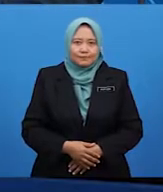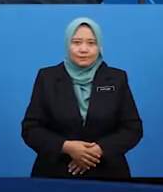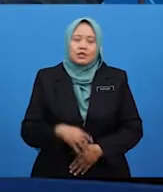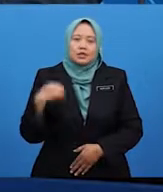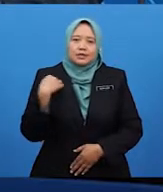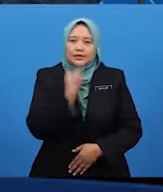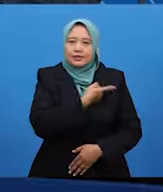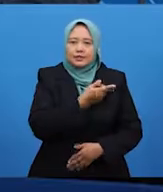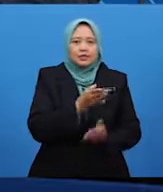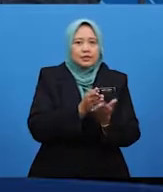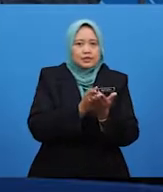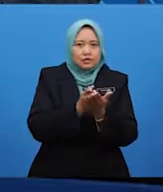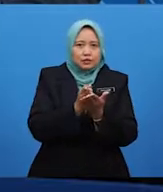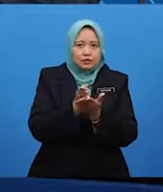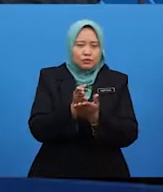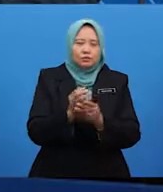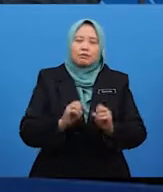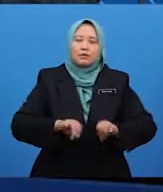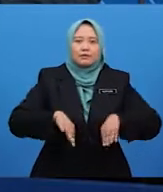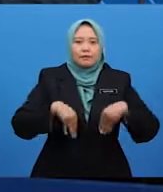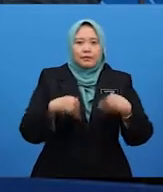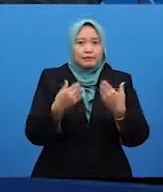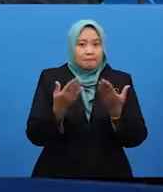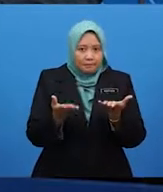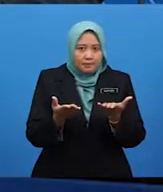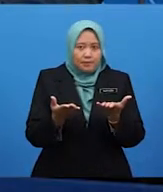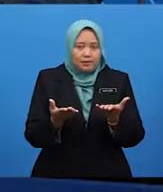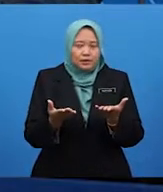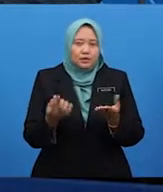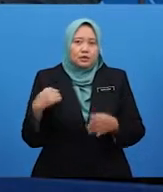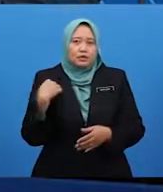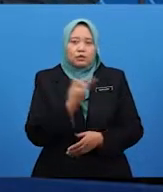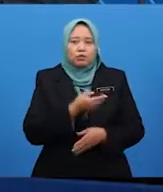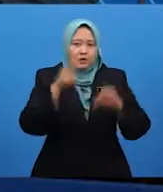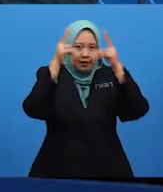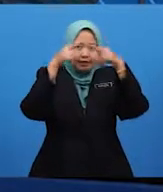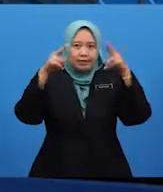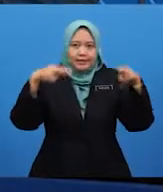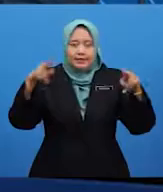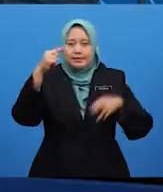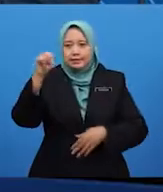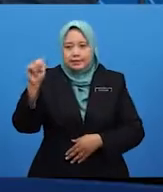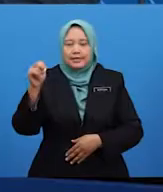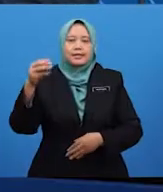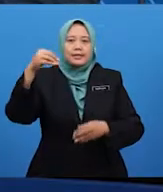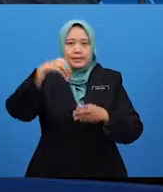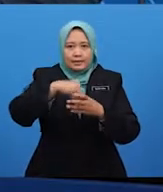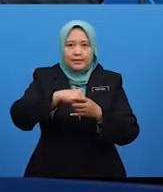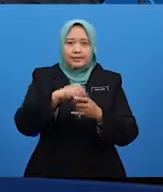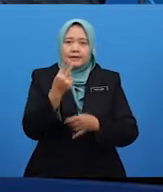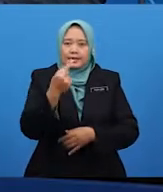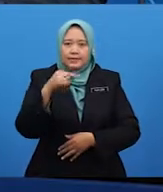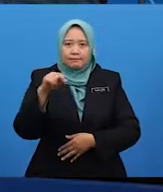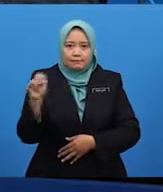kita teruskan lagi dengan konsep ataupun bagaimana pereka bentuk hiasan dalaman pula. Untuk makluman pelajar-pelajar, beri tumpuan pada hari